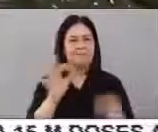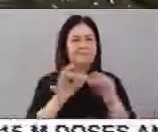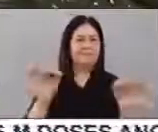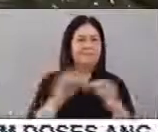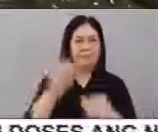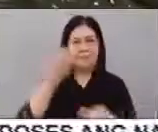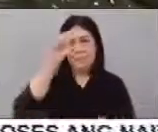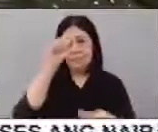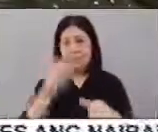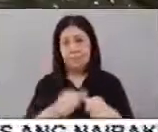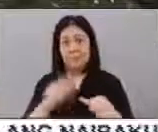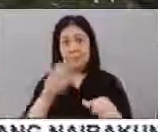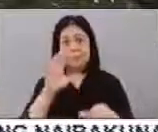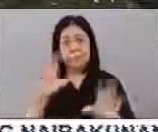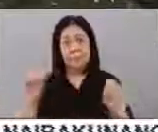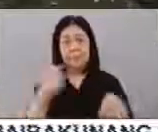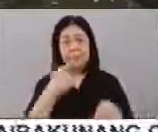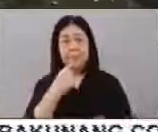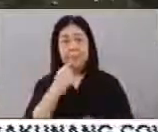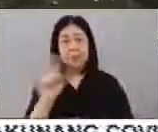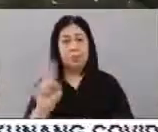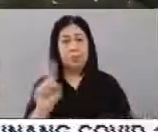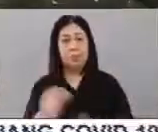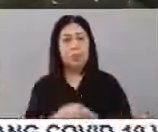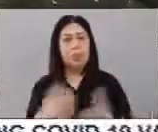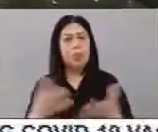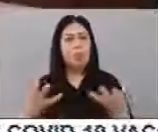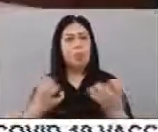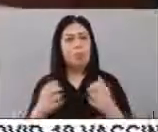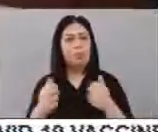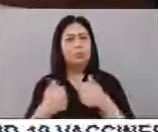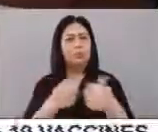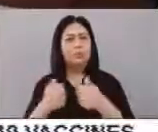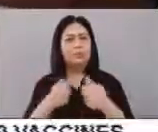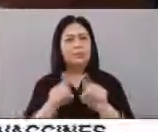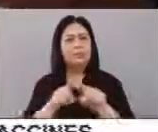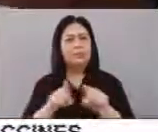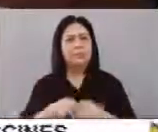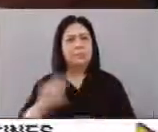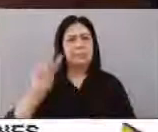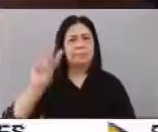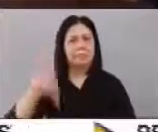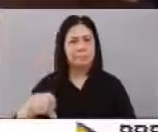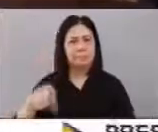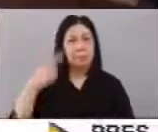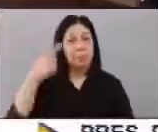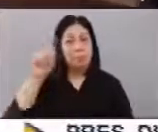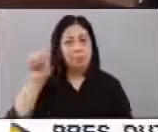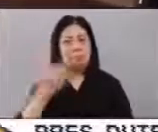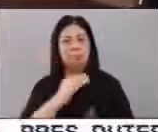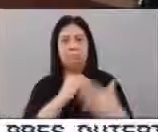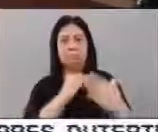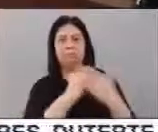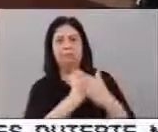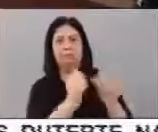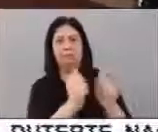ng International Internet Speed Monitoring Firm na Ookla. Ayon sa NTC, bumilis